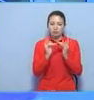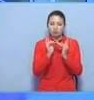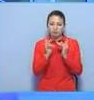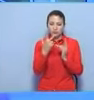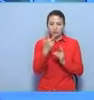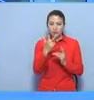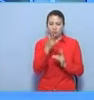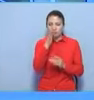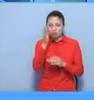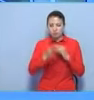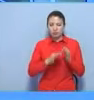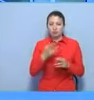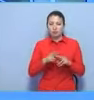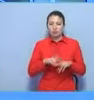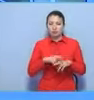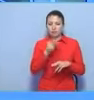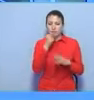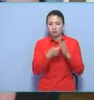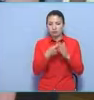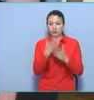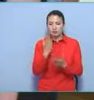3 мезгіл ыстық тамағымен қамтып отыр.